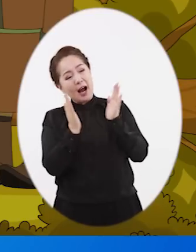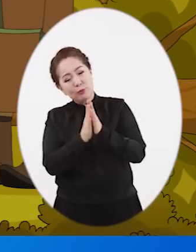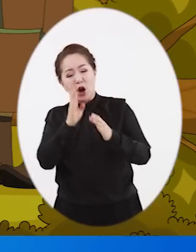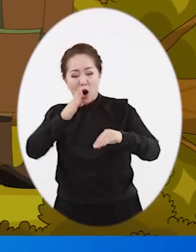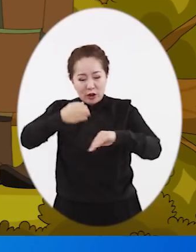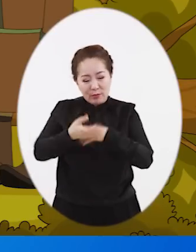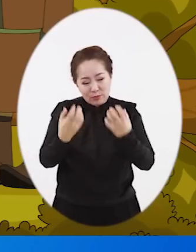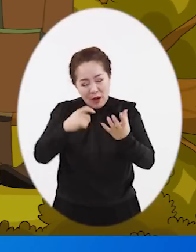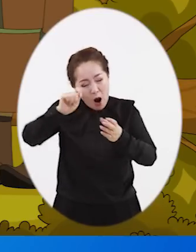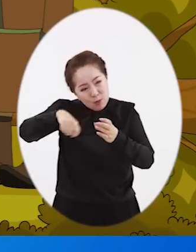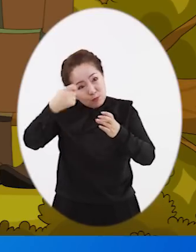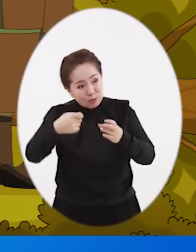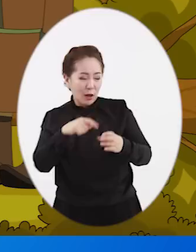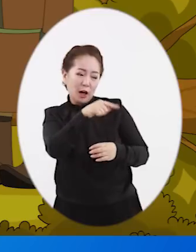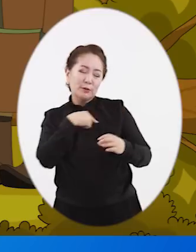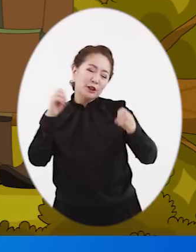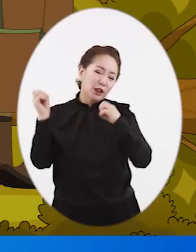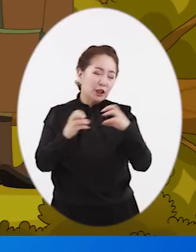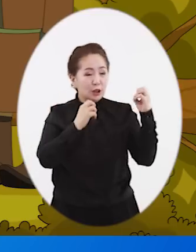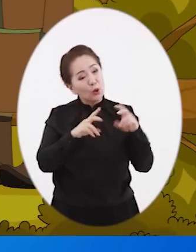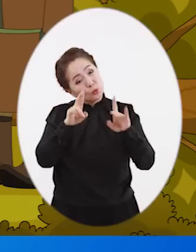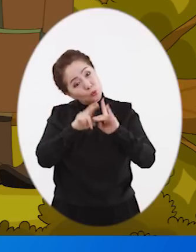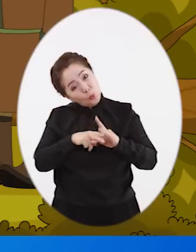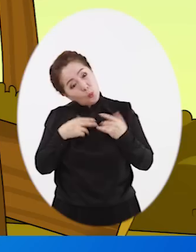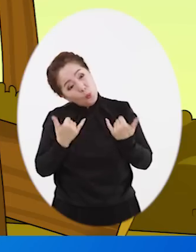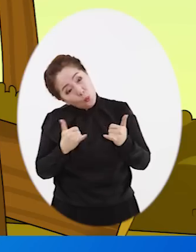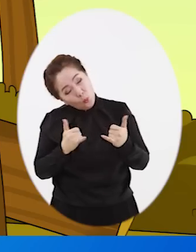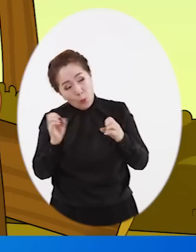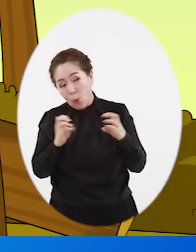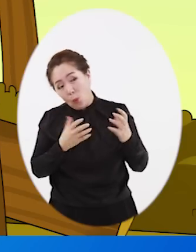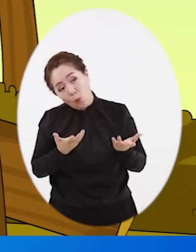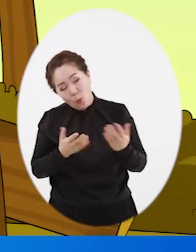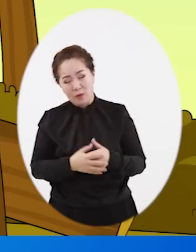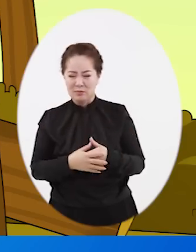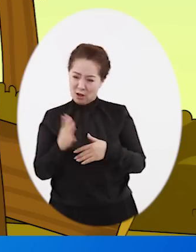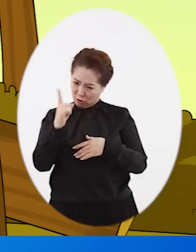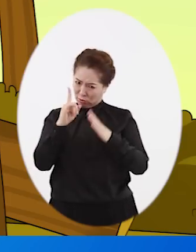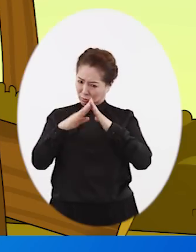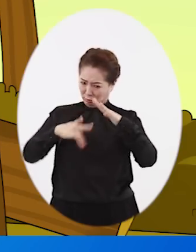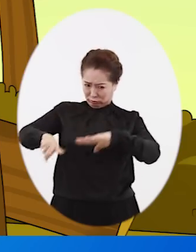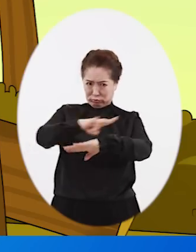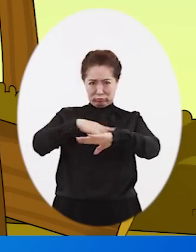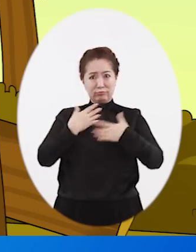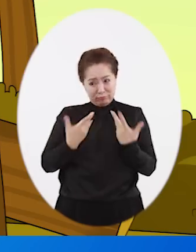цай хийж идэнгээ жаал хууч хөрц суувал ямар вэ? Нэг нутаг усныхан байна